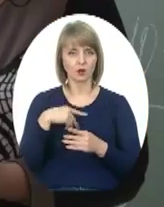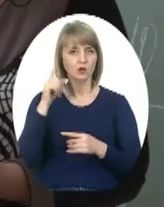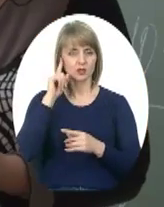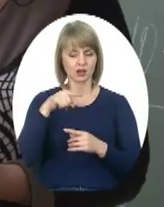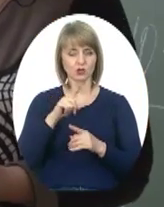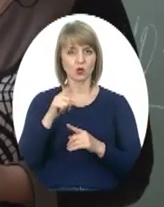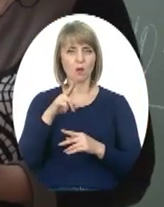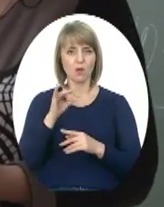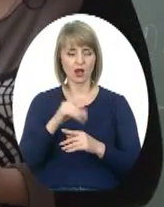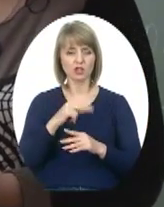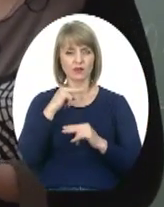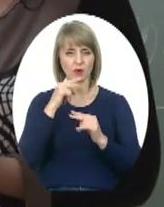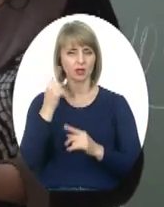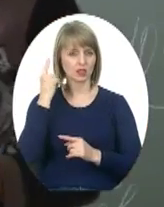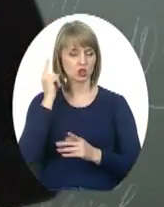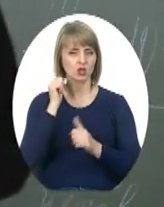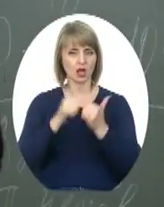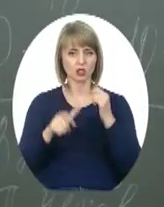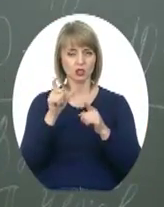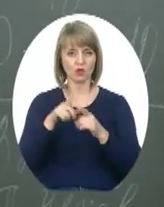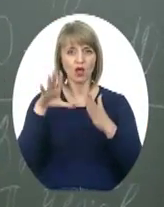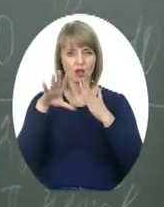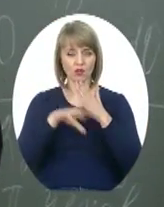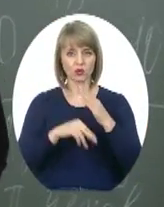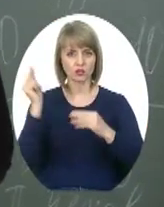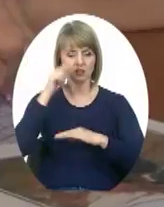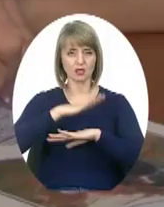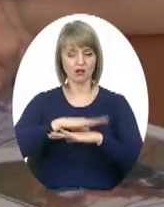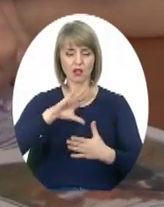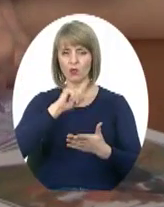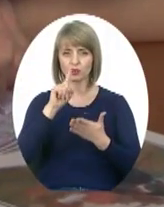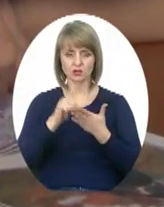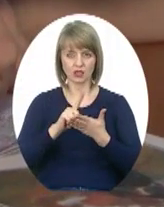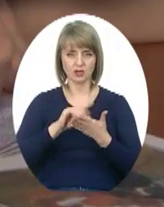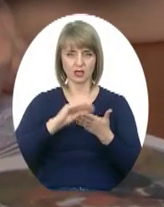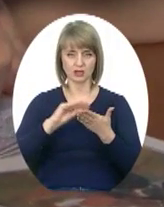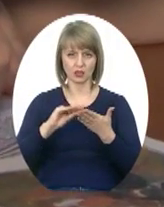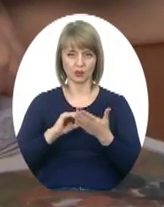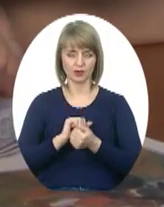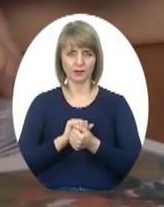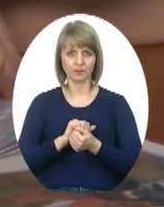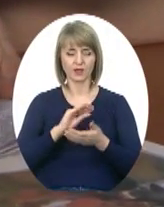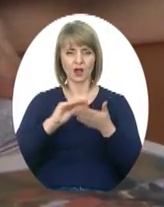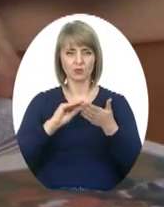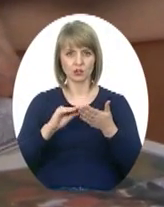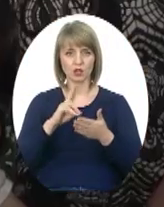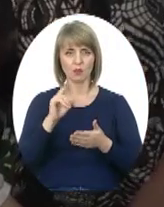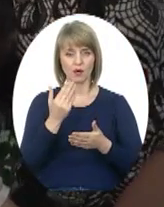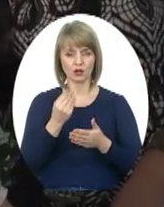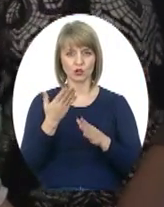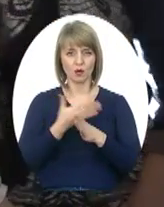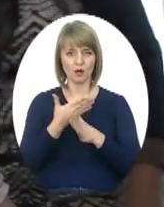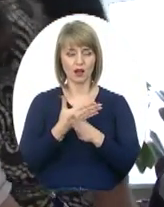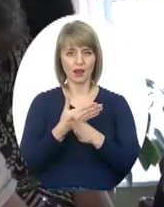Паша внимательно слушает каждое ее слово и в конце занятия обязательно закрепит материал на бумаге. Пиши, и Паше